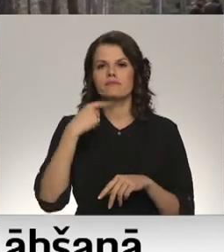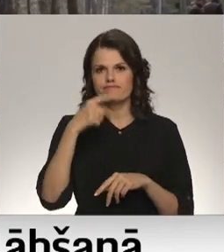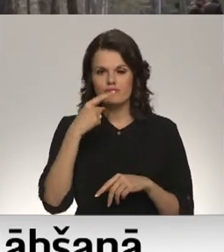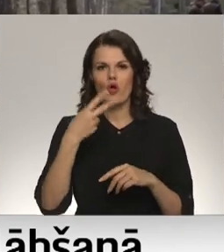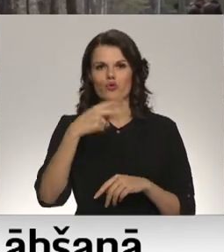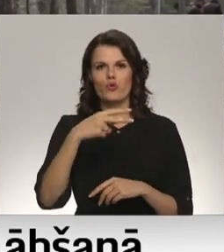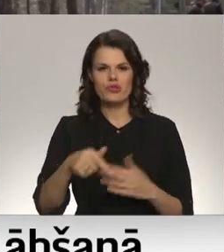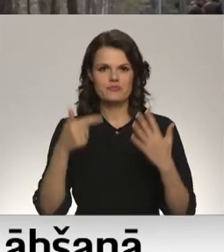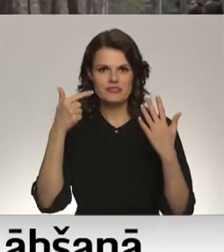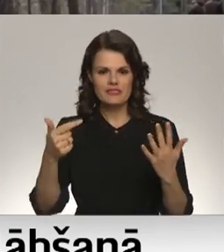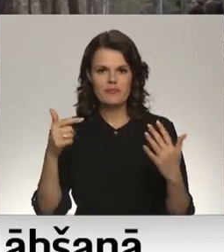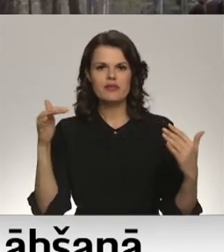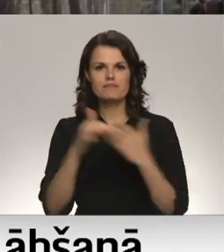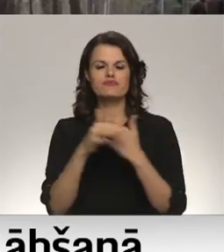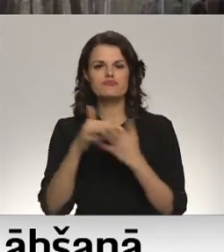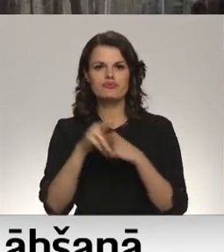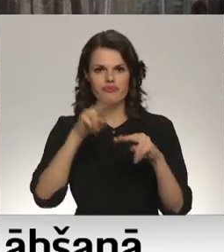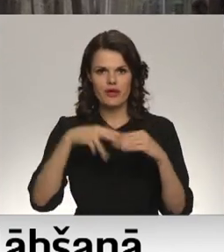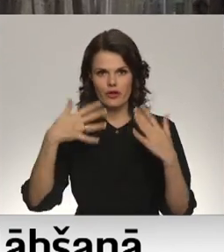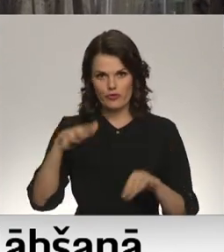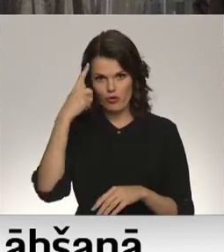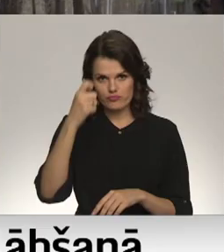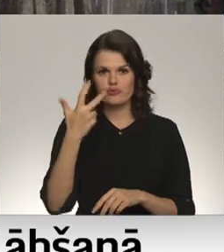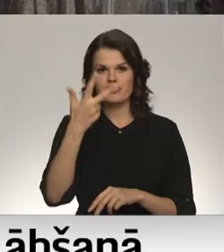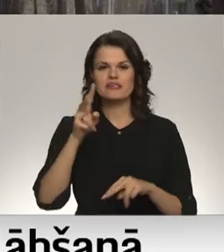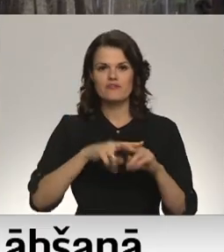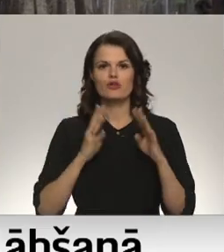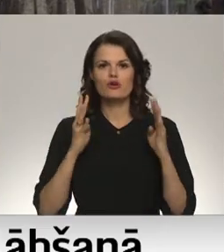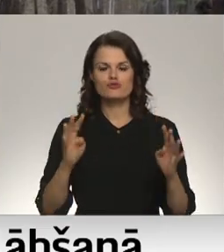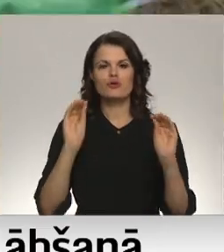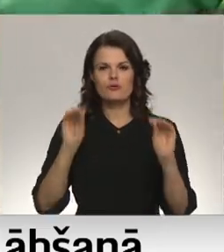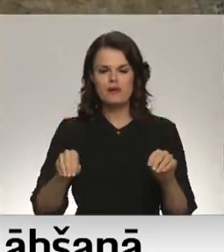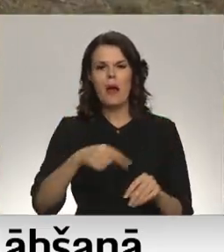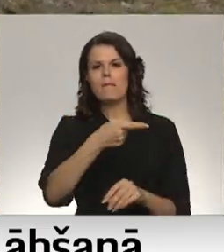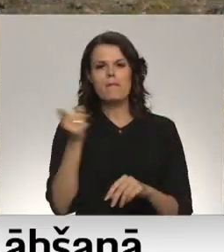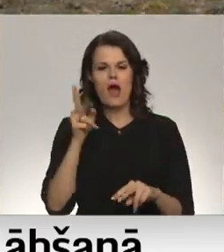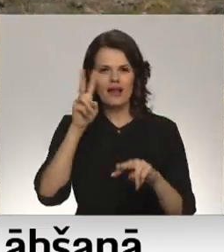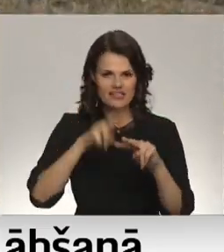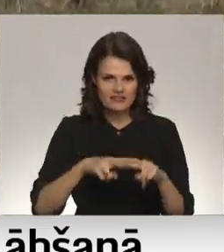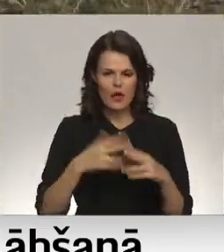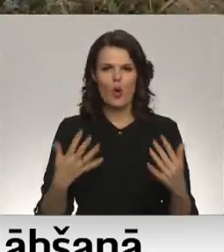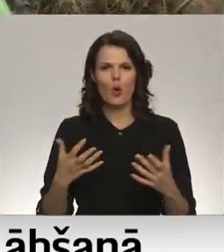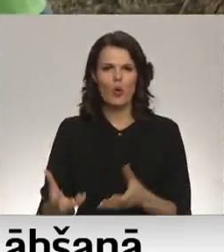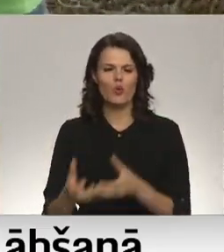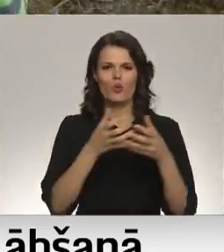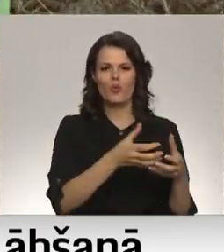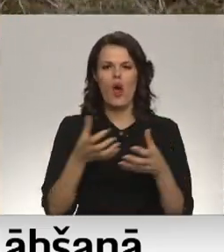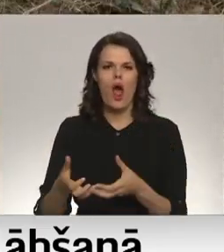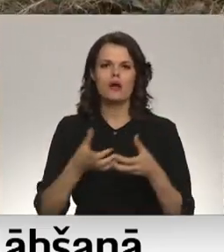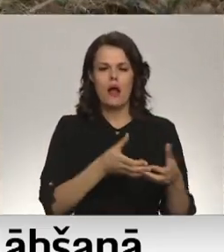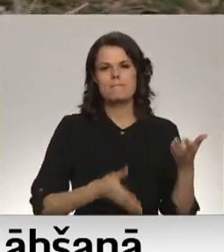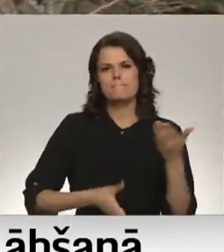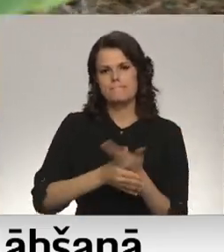27 krūpju migrāciju vietām. Trijās uzstādīti žogi, bet pārējās ar rokām un sagatavotu ekipējumu brīvprātīgie